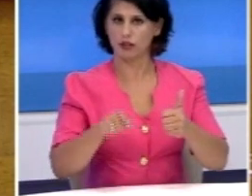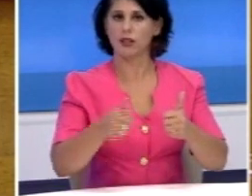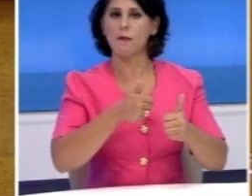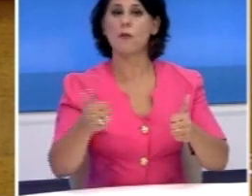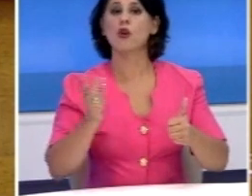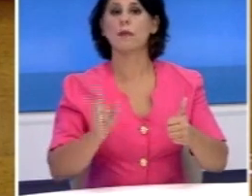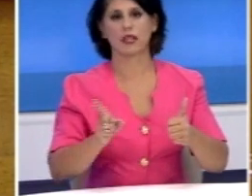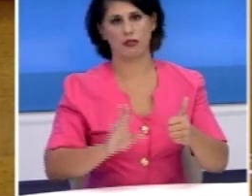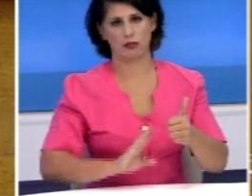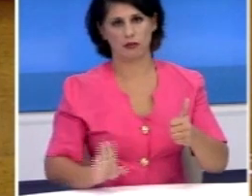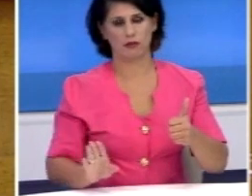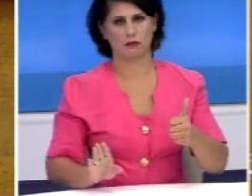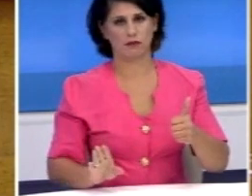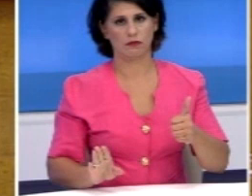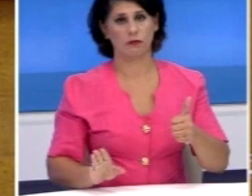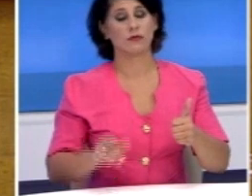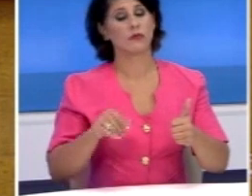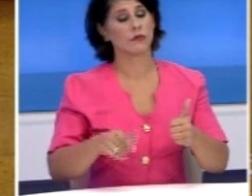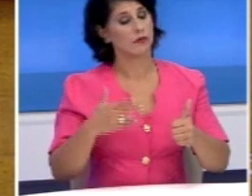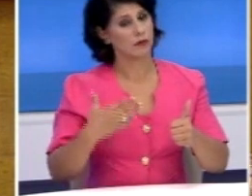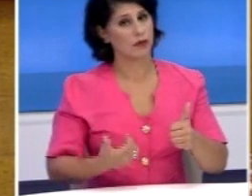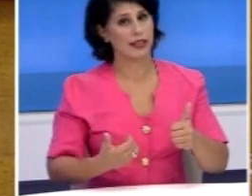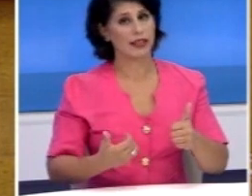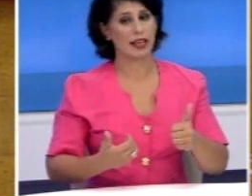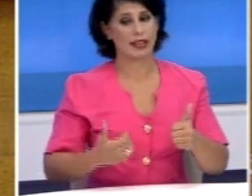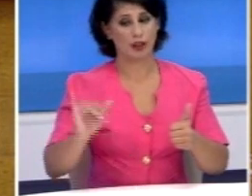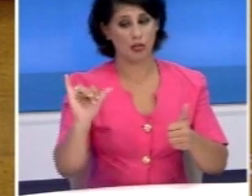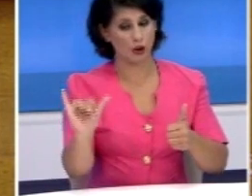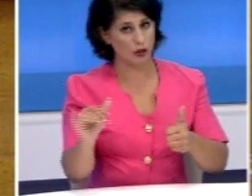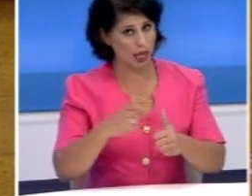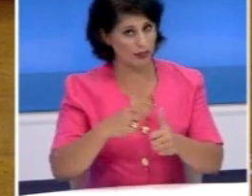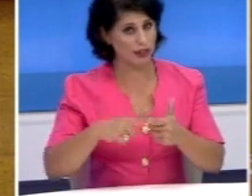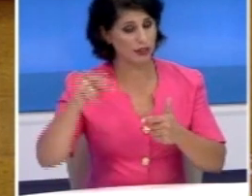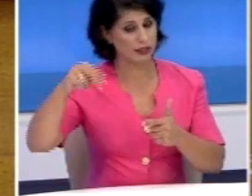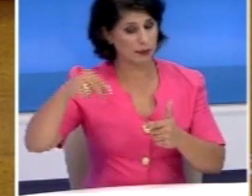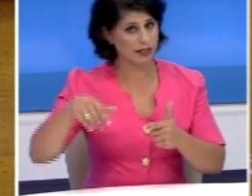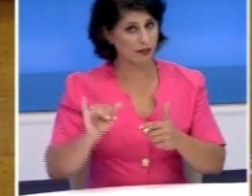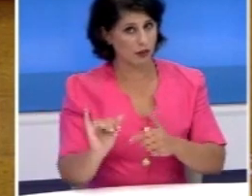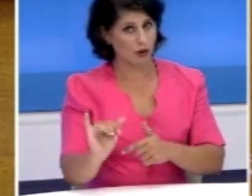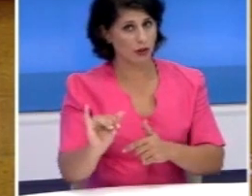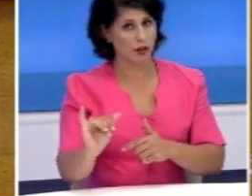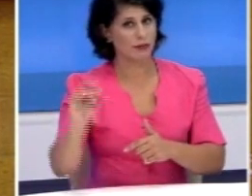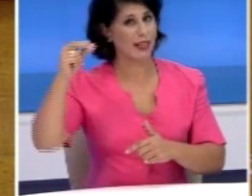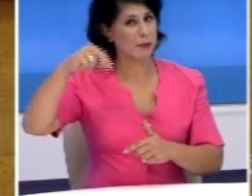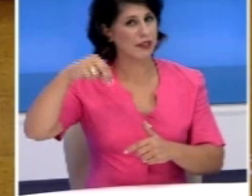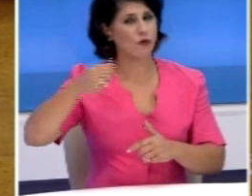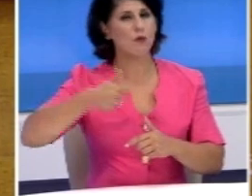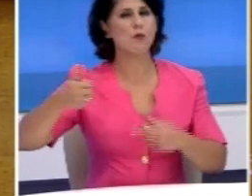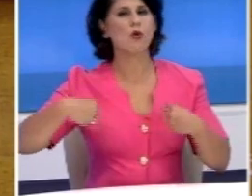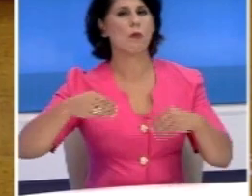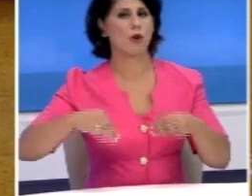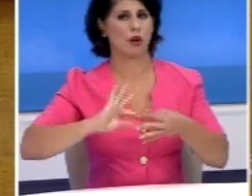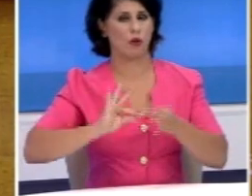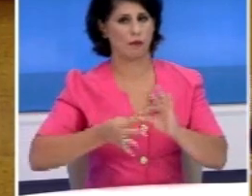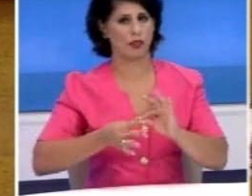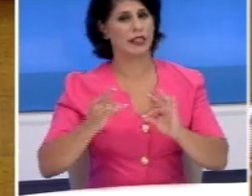μόνο επικίνδυνες. Αυτό ισχύει και για τα κοιτάσματα και την εκμετάλλευσή τους από τους διάφορους μονοπωλιακούς